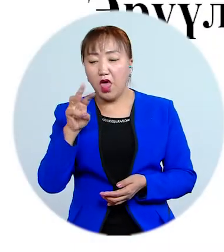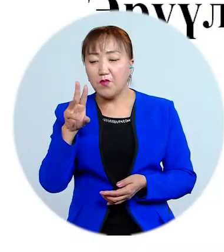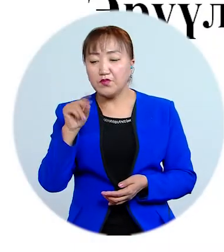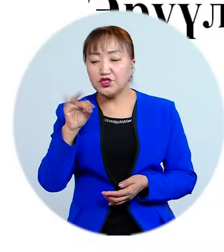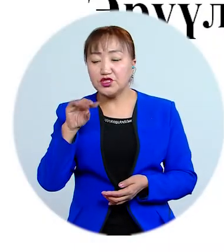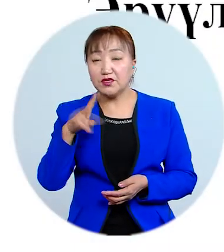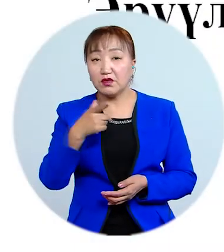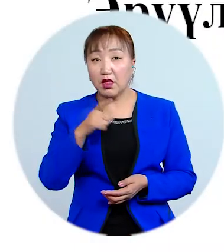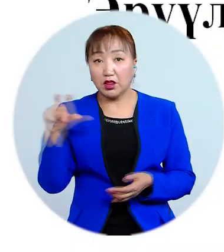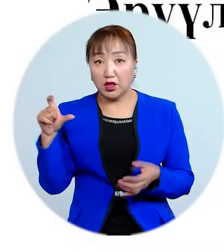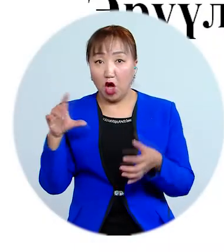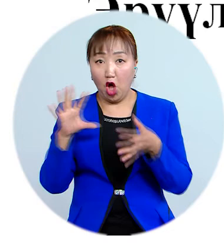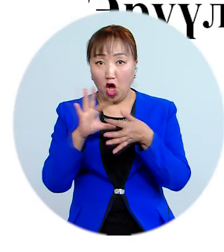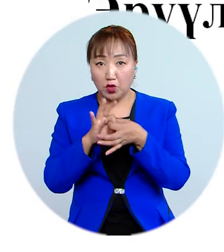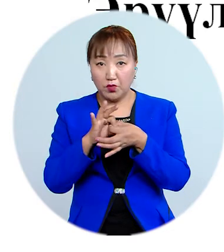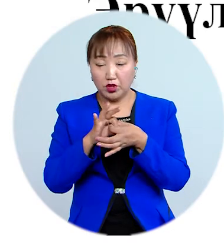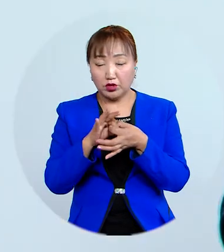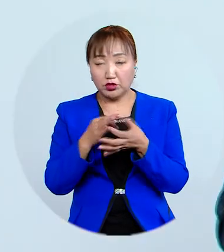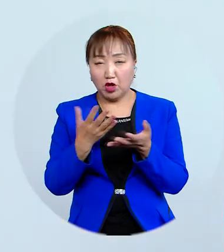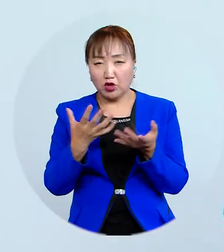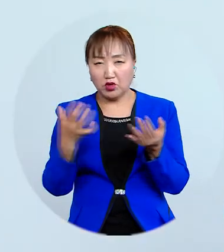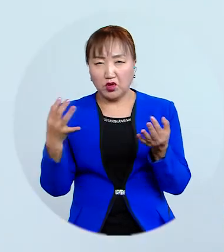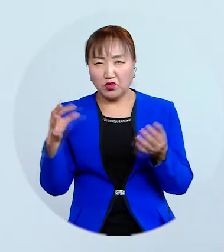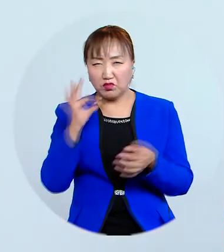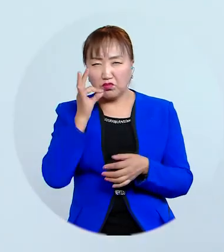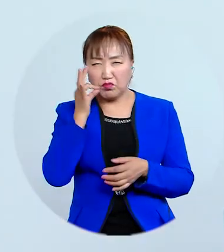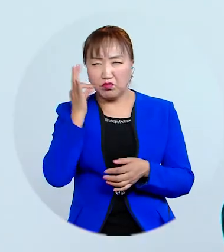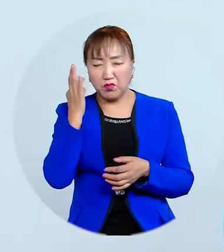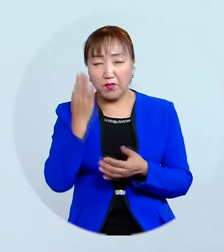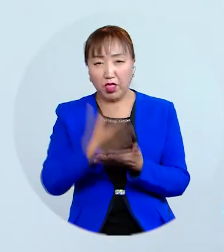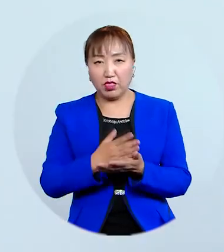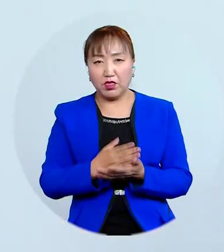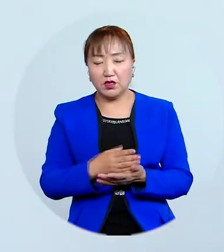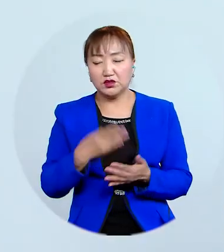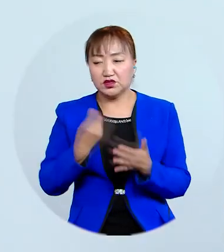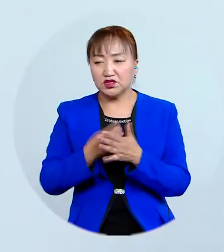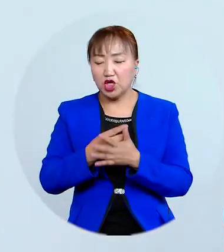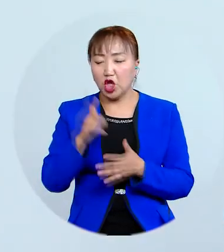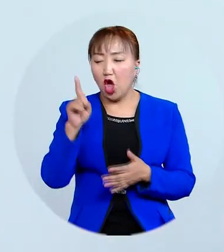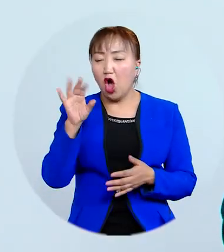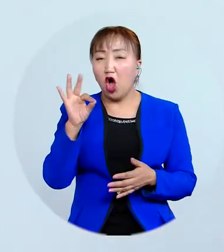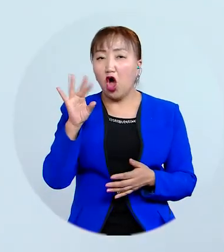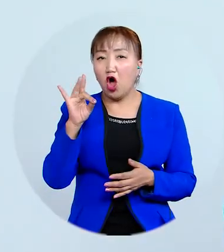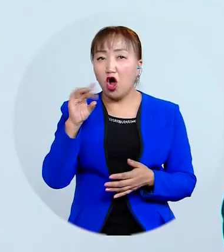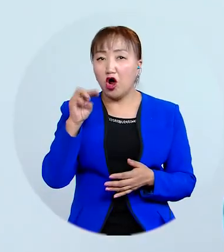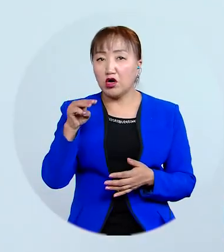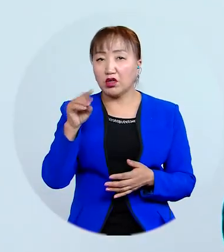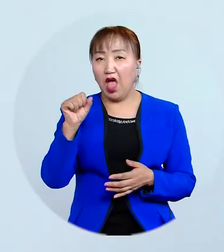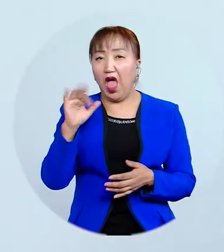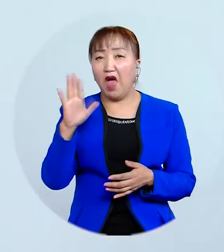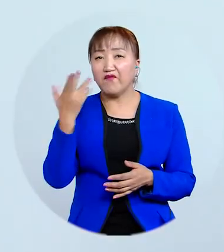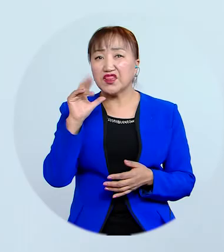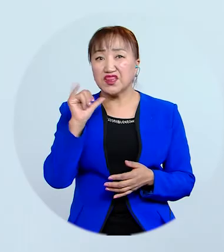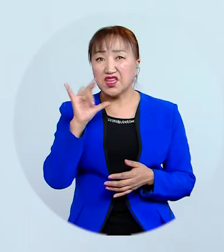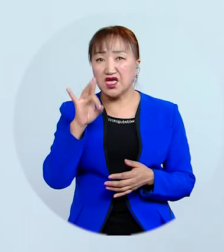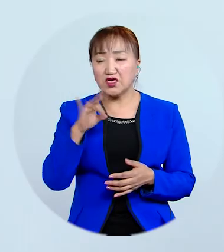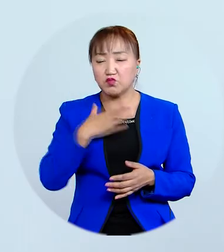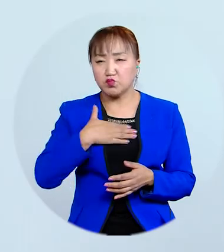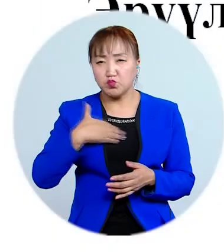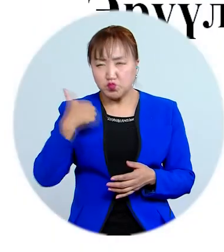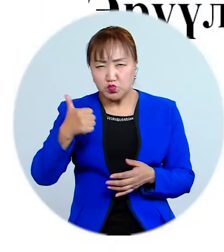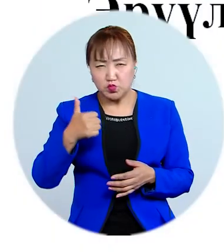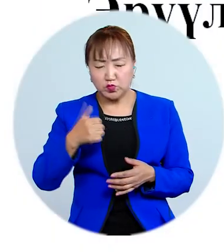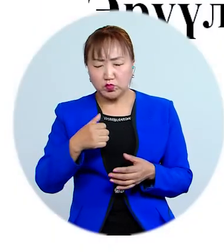илбэг байдаг. За жишээ нь үүн дээр бол одоо хор тавдрыг идэх юм гайхалтай бүтээгдэхүүн гарлаач гэдэг юм. Эсвэл одоо турах бүтээгдэхүүн байна ч гэдэм үү